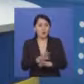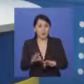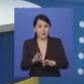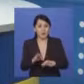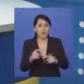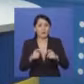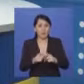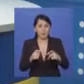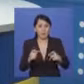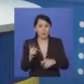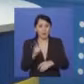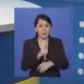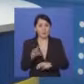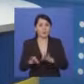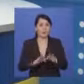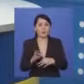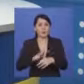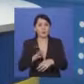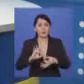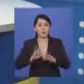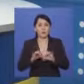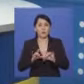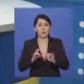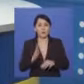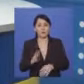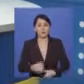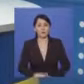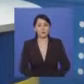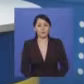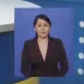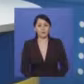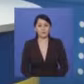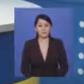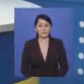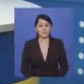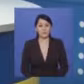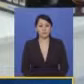додада азаматтық бақылау жобасы аясында өтті. Толығырақ келесі бейнематериалымызда.